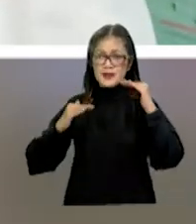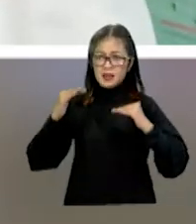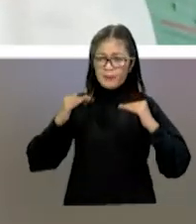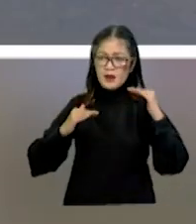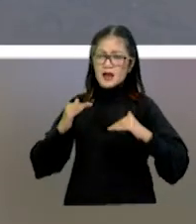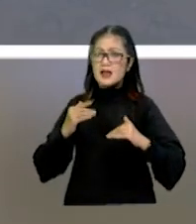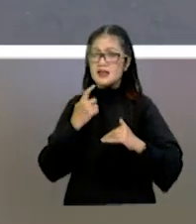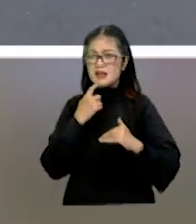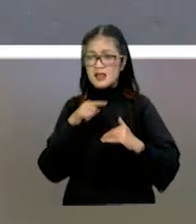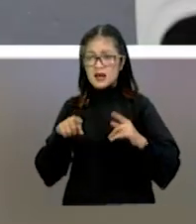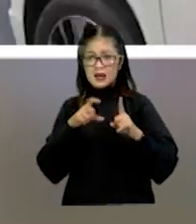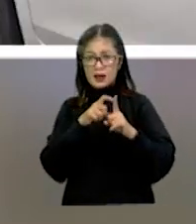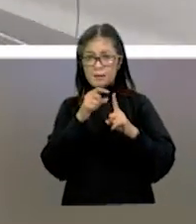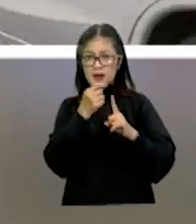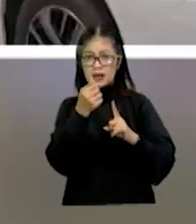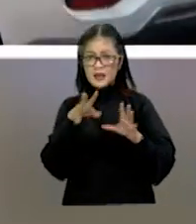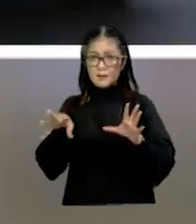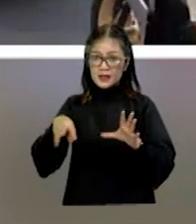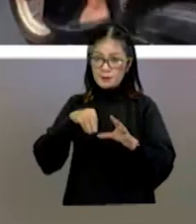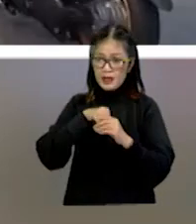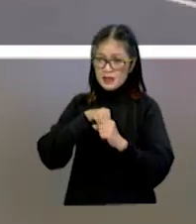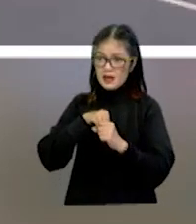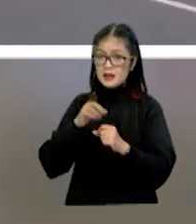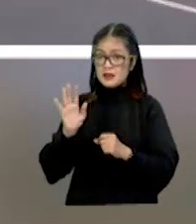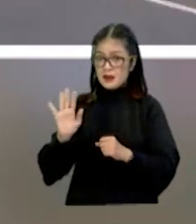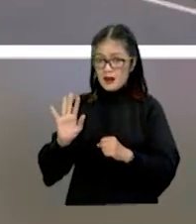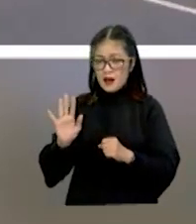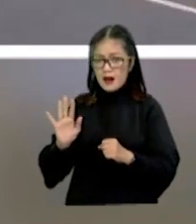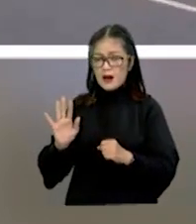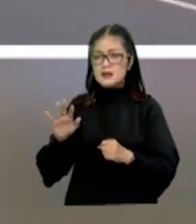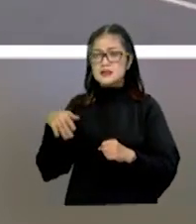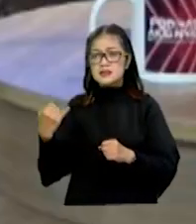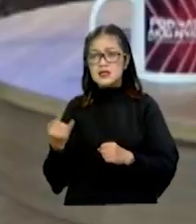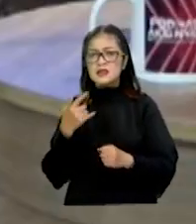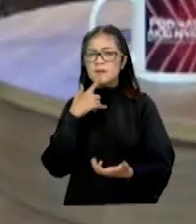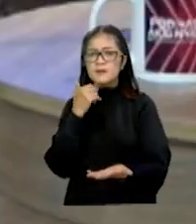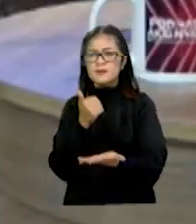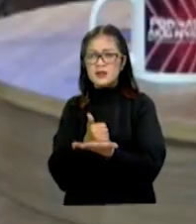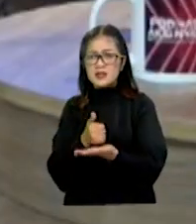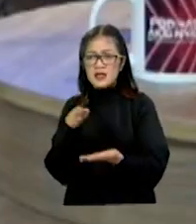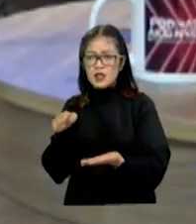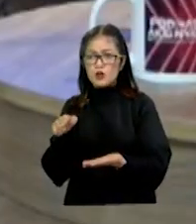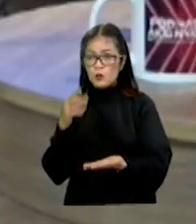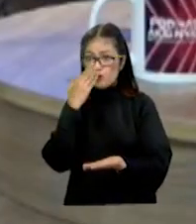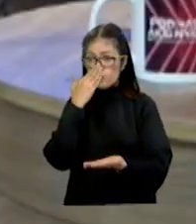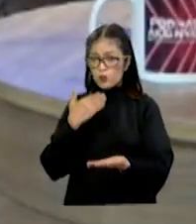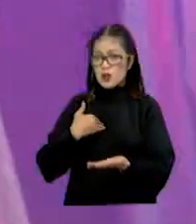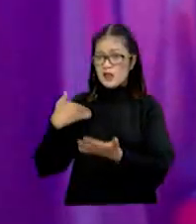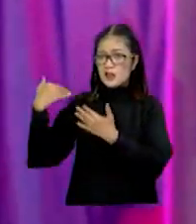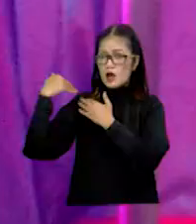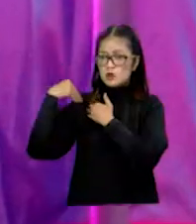eksekutifnya nggak dilibat, legislatifnya nggak dilibatkan, berarti kan nggak memenuhi kewenangan itu. Berarti kan nggak sah gitu